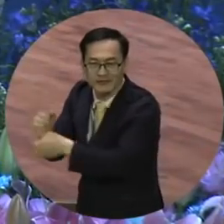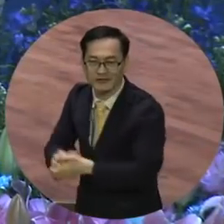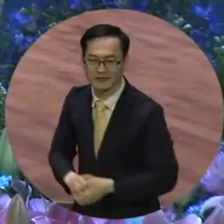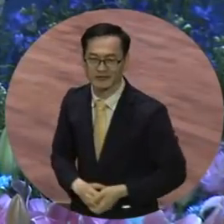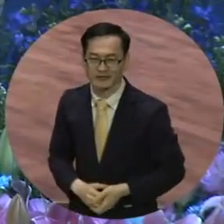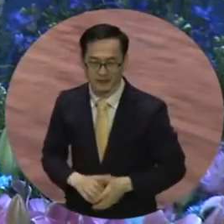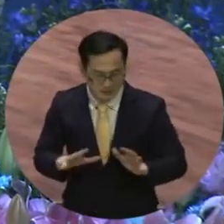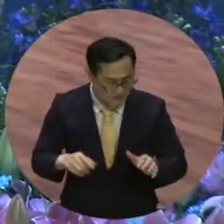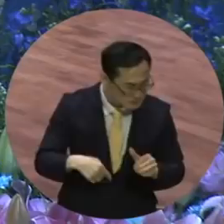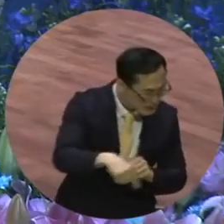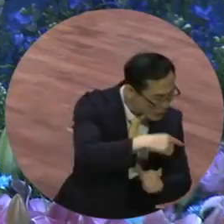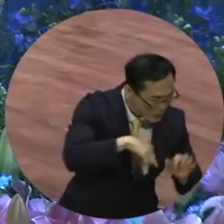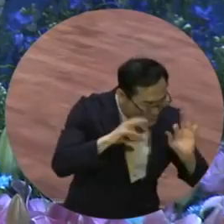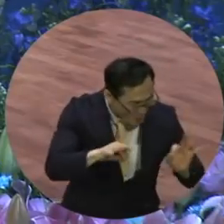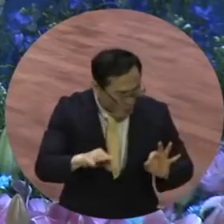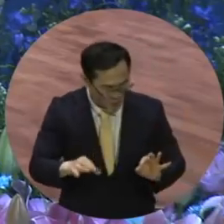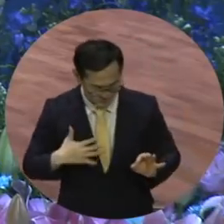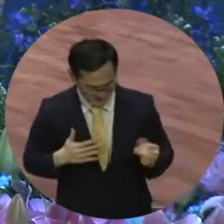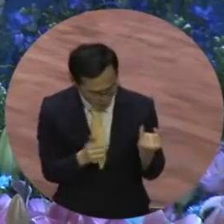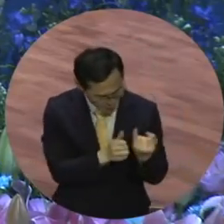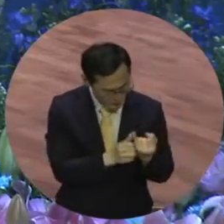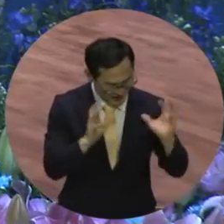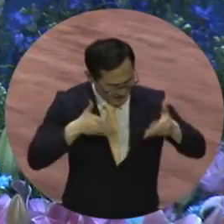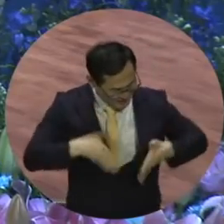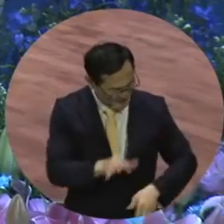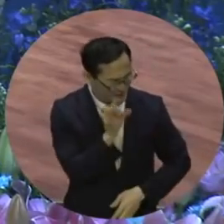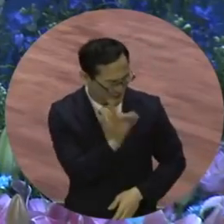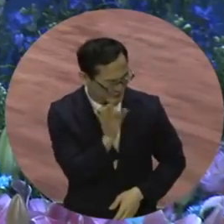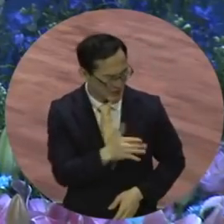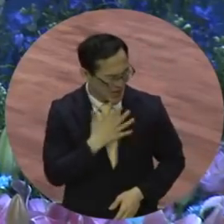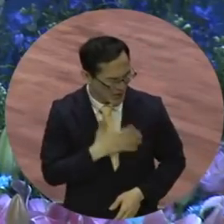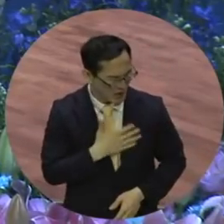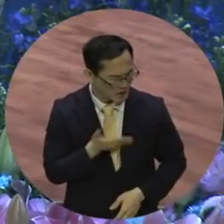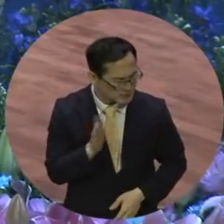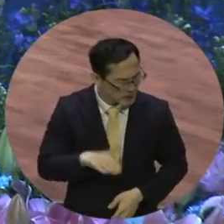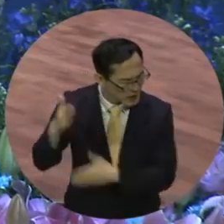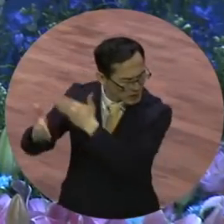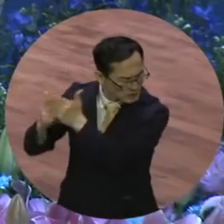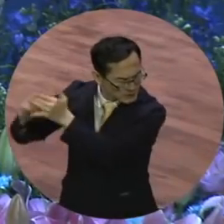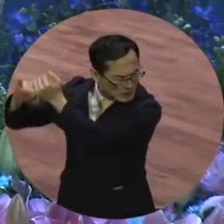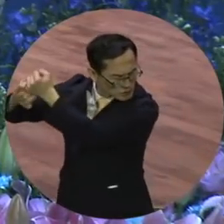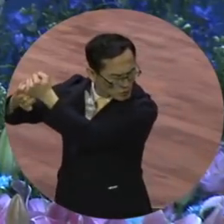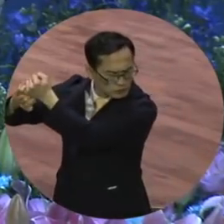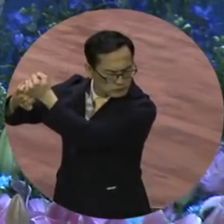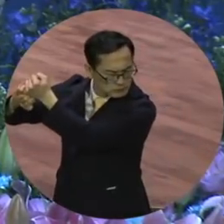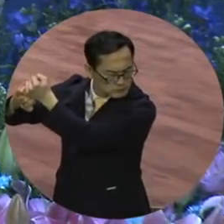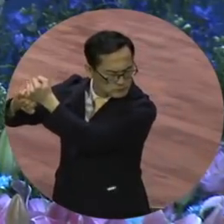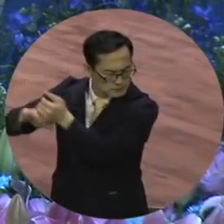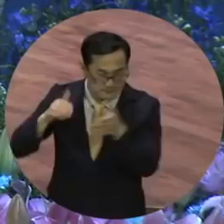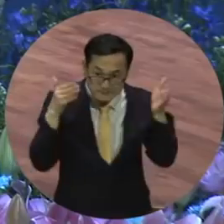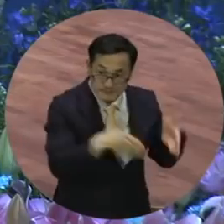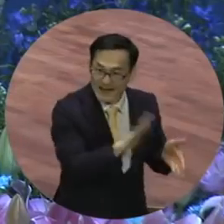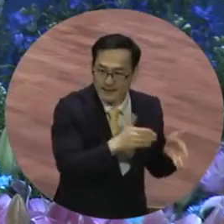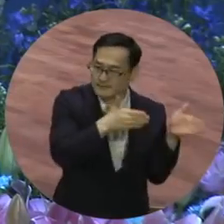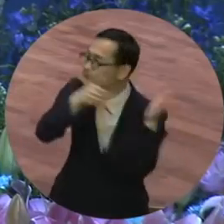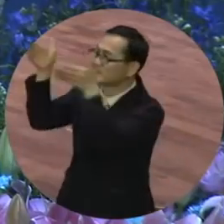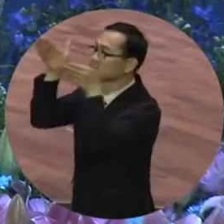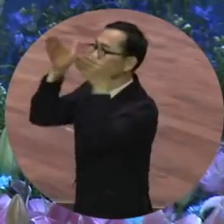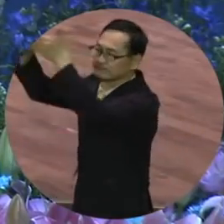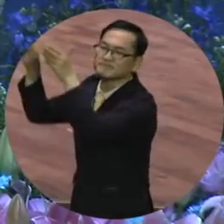가지고 좌지우지하지 않았단 말이에요. 흔들리지 않았단 얘기에요. 느낌 그 정도가 아니란 말이에요.